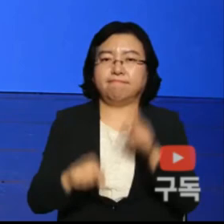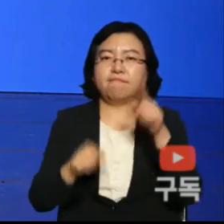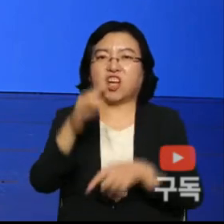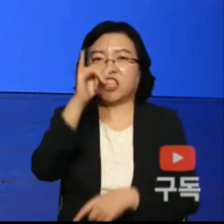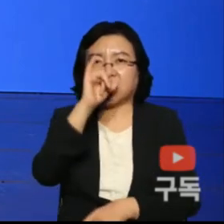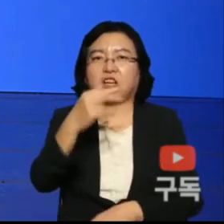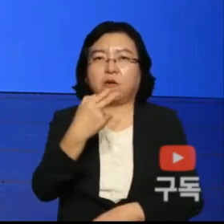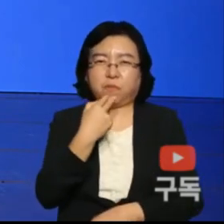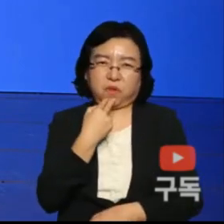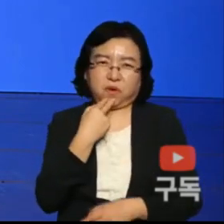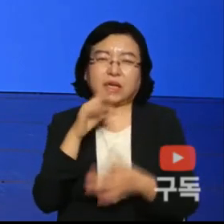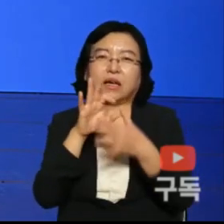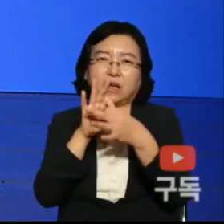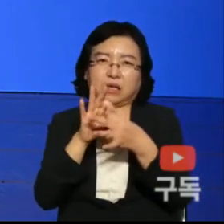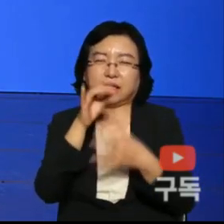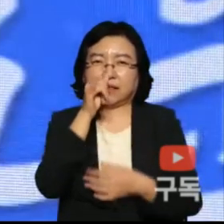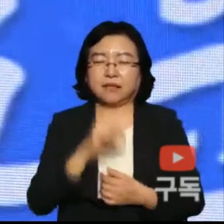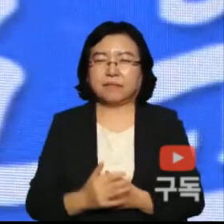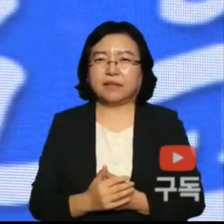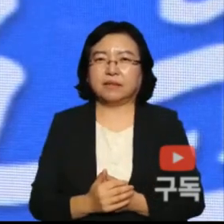달려 있다는 뜻입니다